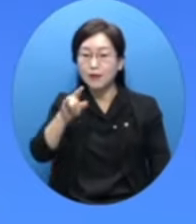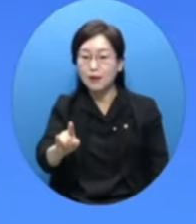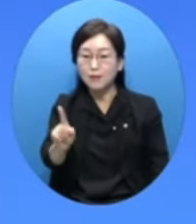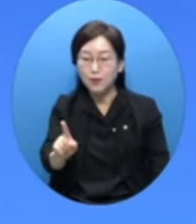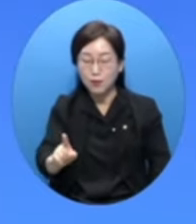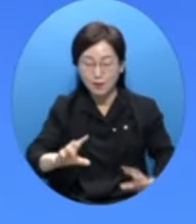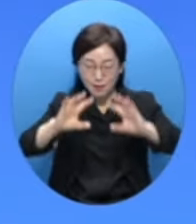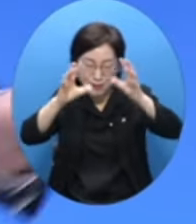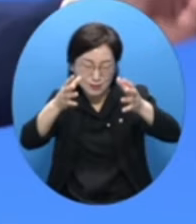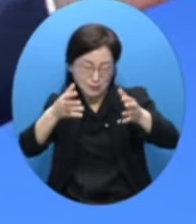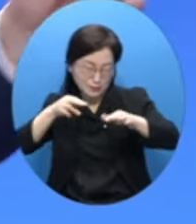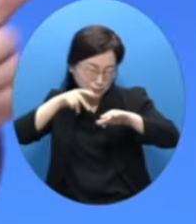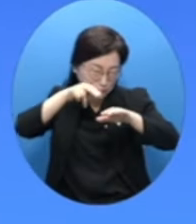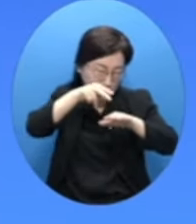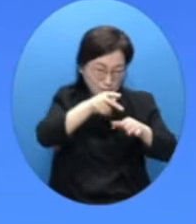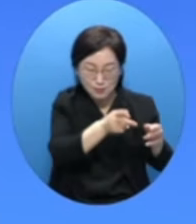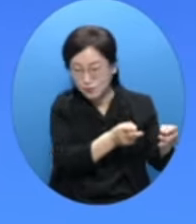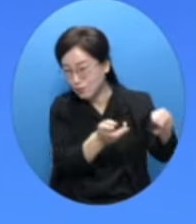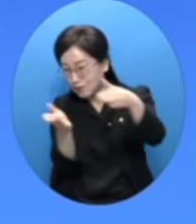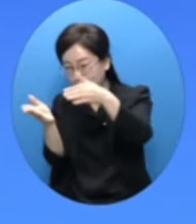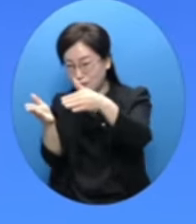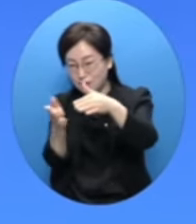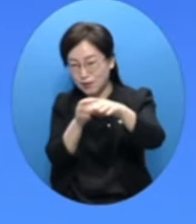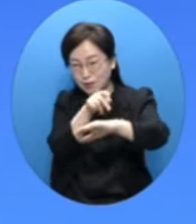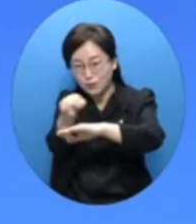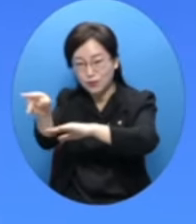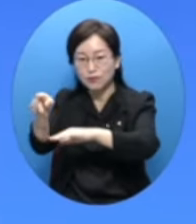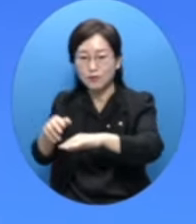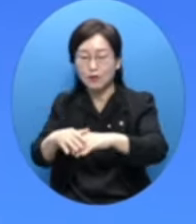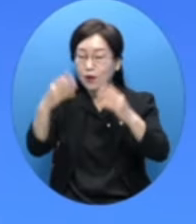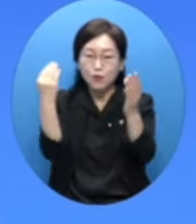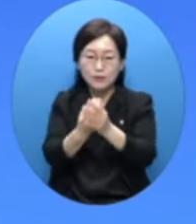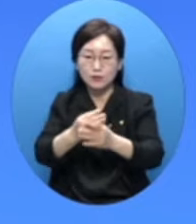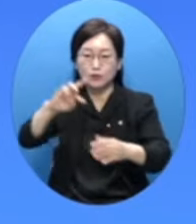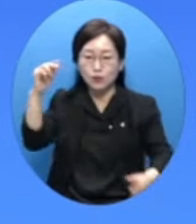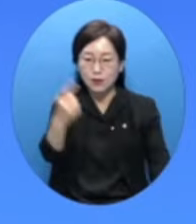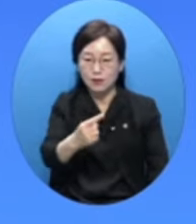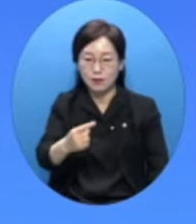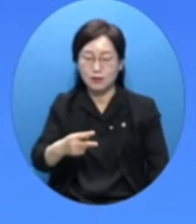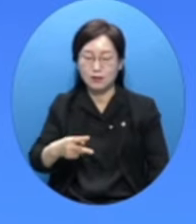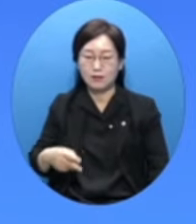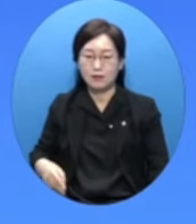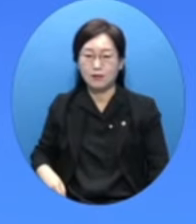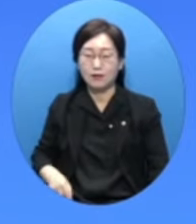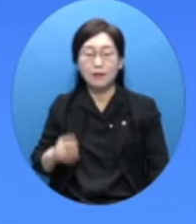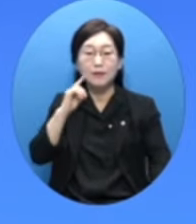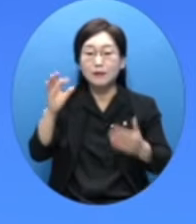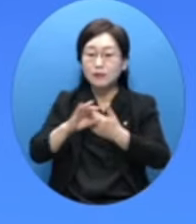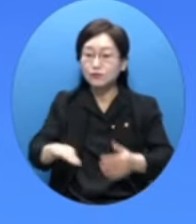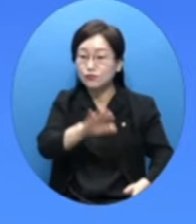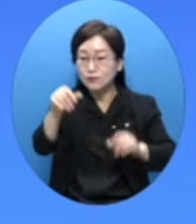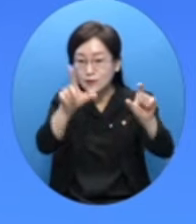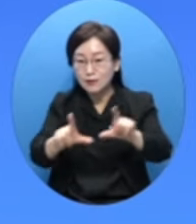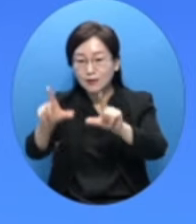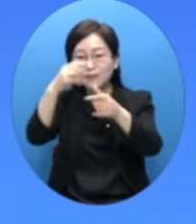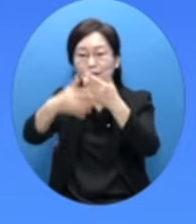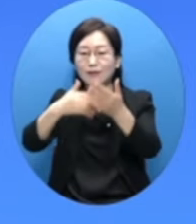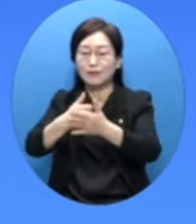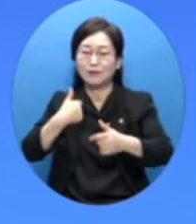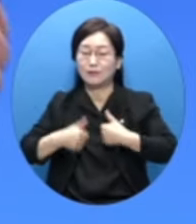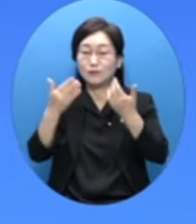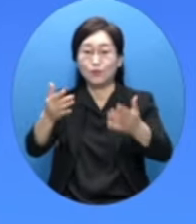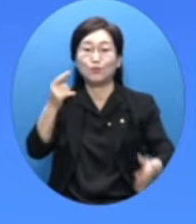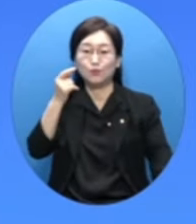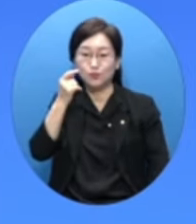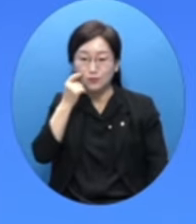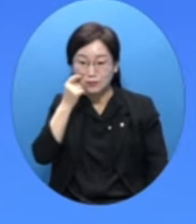발걸음을 180도 돌려서 하나님께로 돌아가는 것을 말합니다. 완전히 돌이키는 것을 말합니다. 만일 우리의 삶이 하나님을 기쁘지 하지 못한